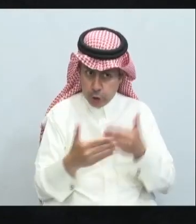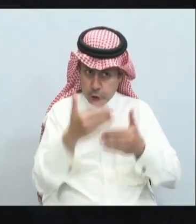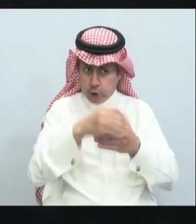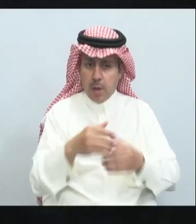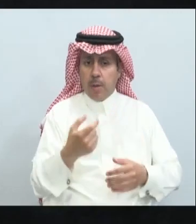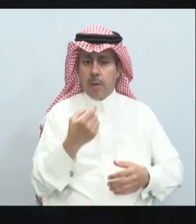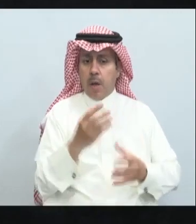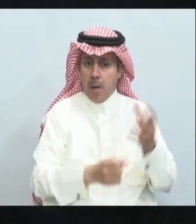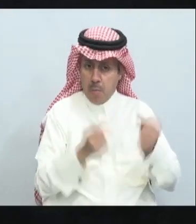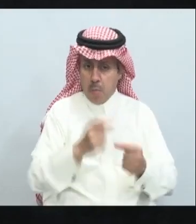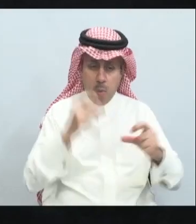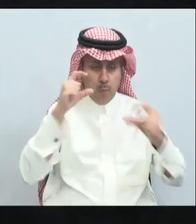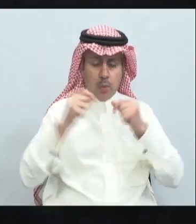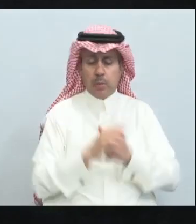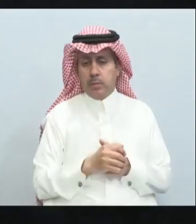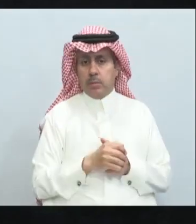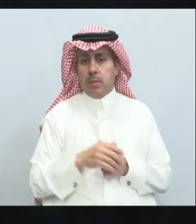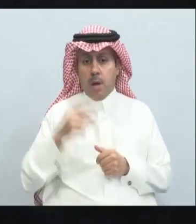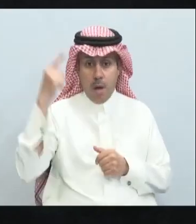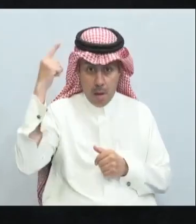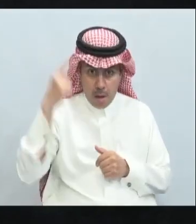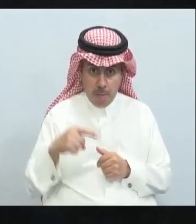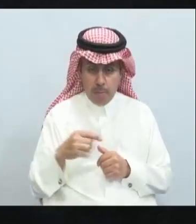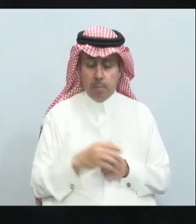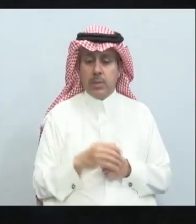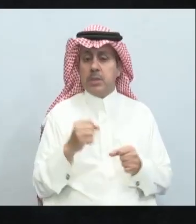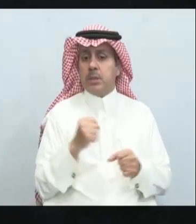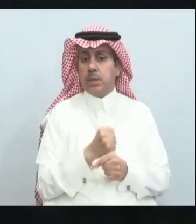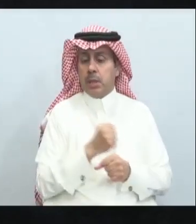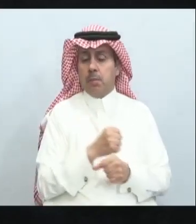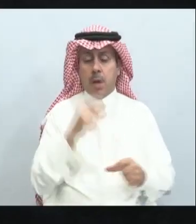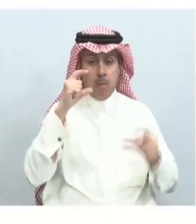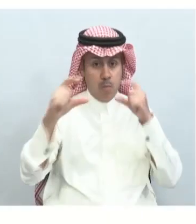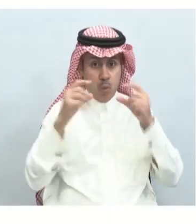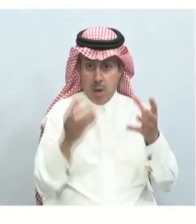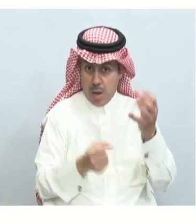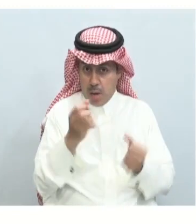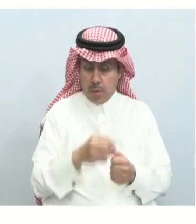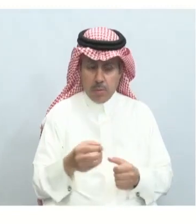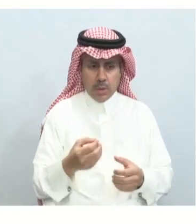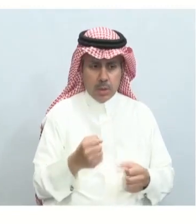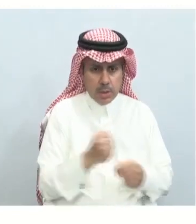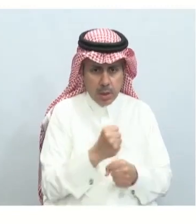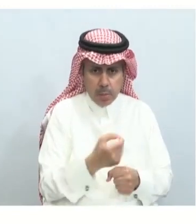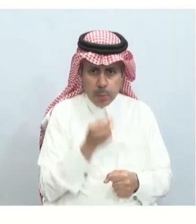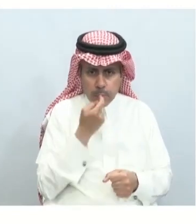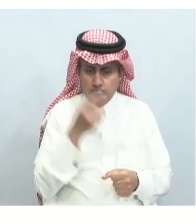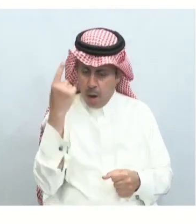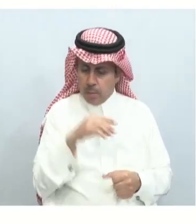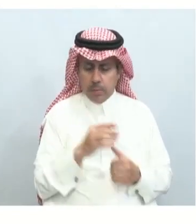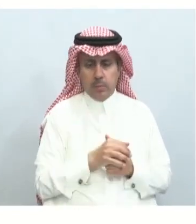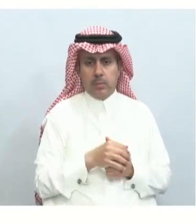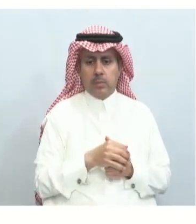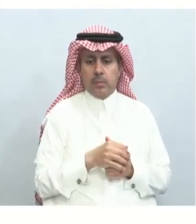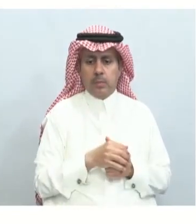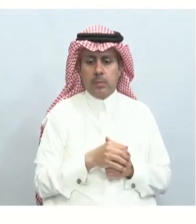انه قرر انه لا يجوز استخدام هذا الحليب الذي لا يعرف مصدره حرمه الرضاء